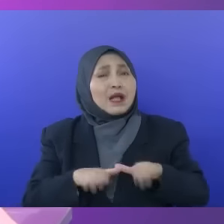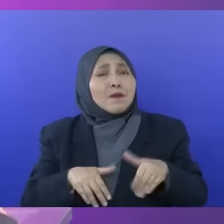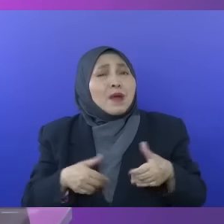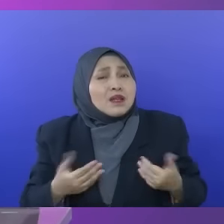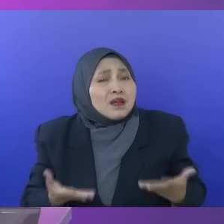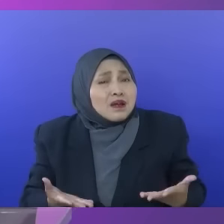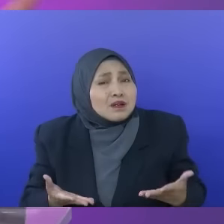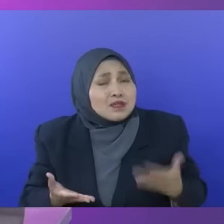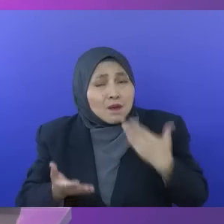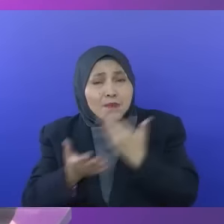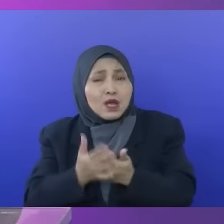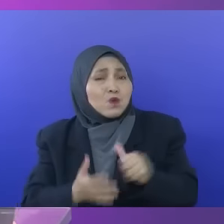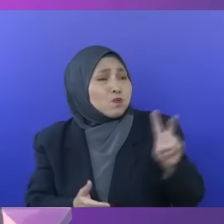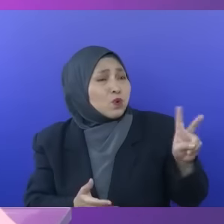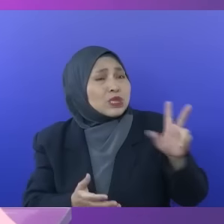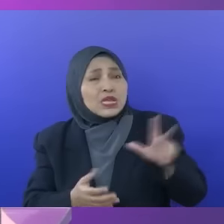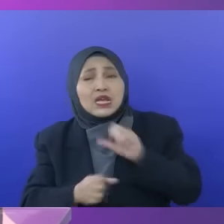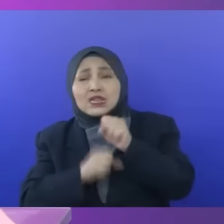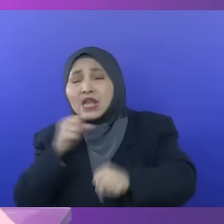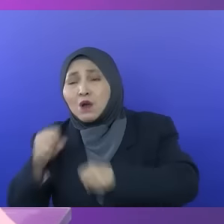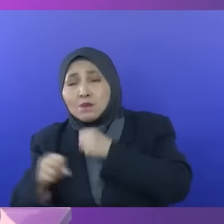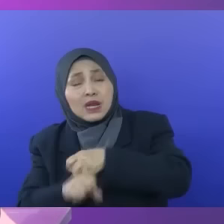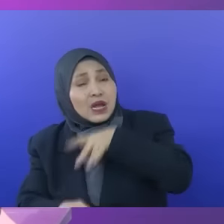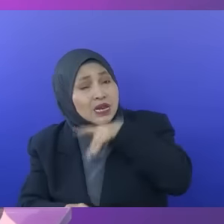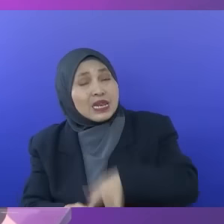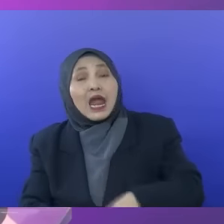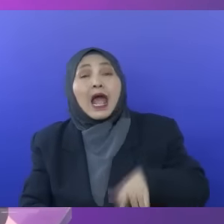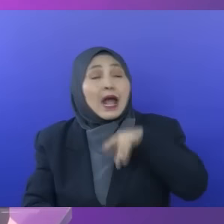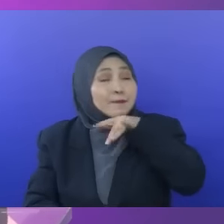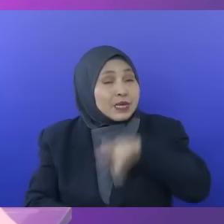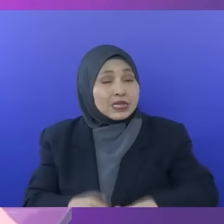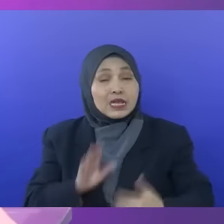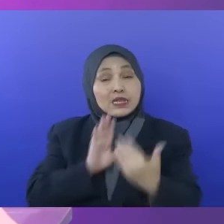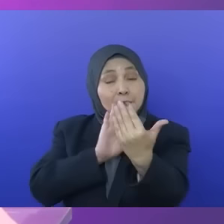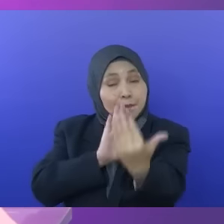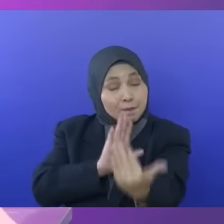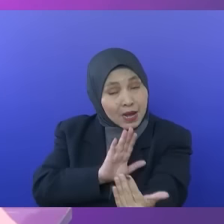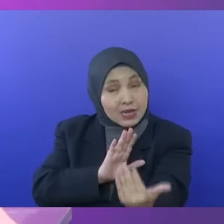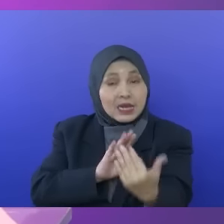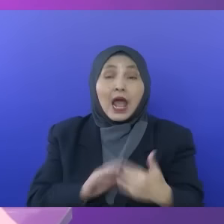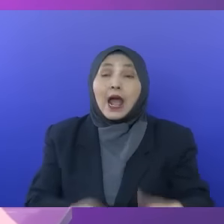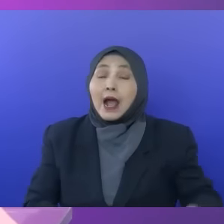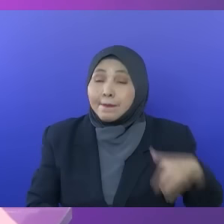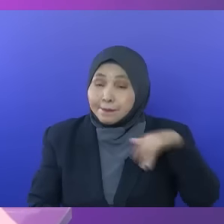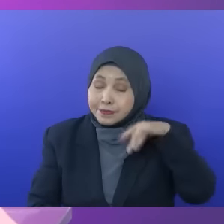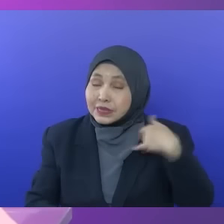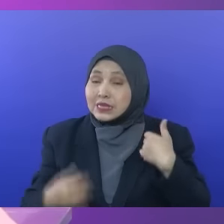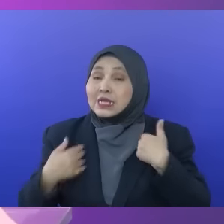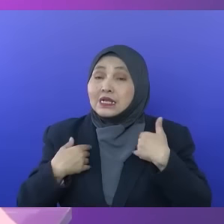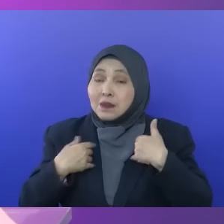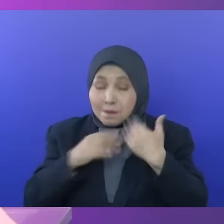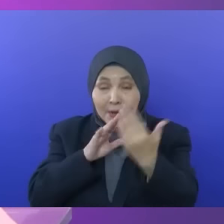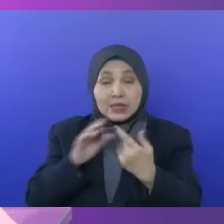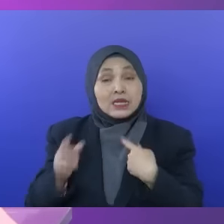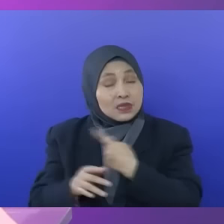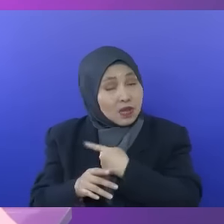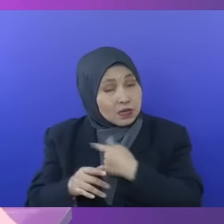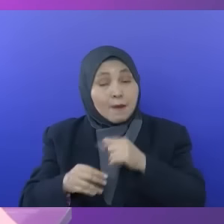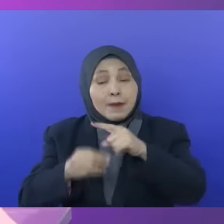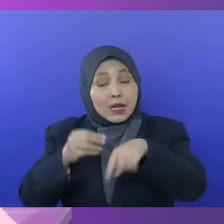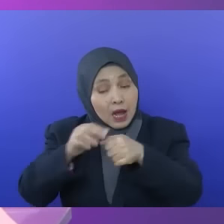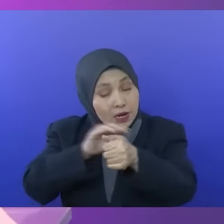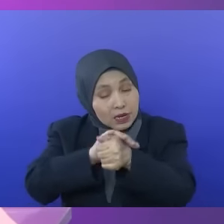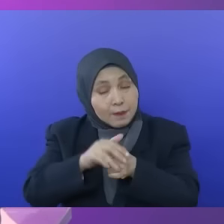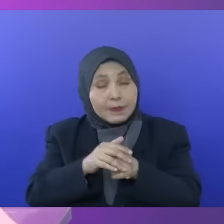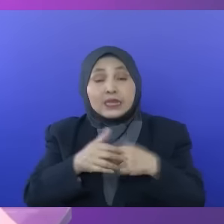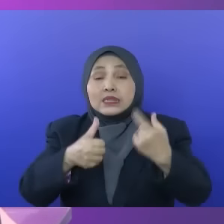sampai 23 tahun pada nabi tak nampak Nabi di depan mata kita tapi kita percaya bahwa inilah bekal ghoib ciri yang pertama